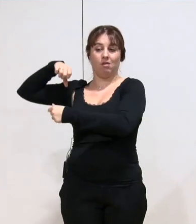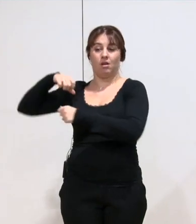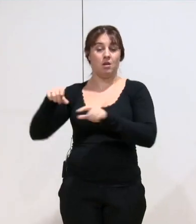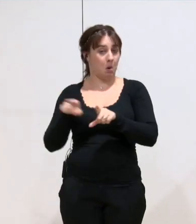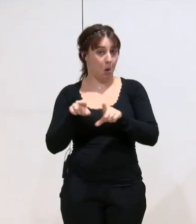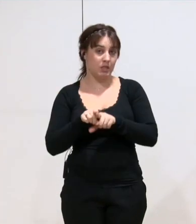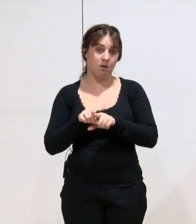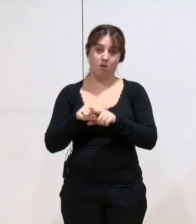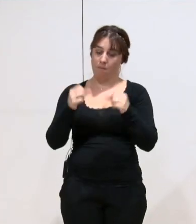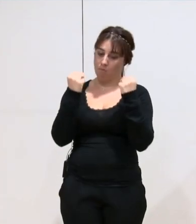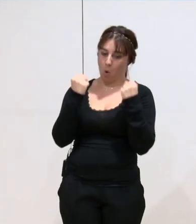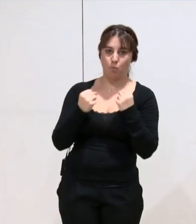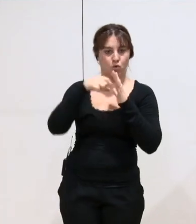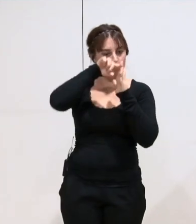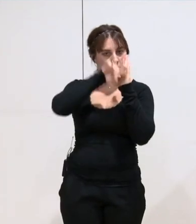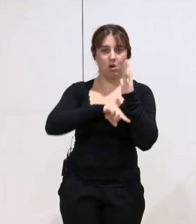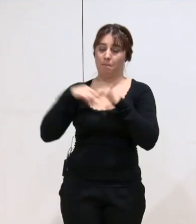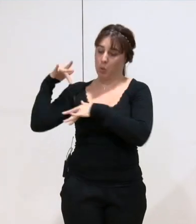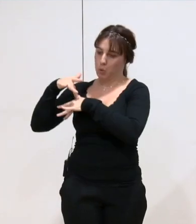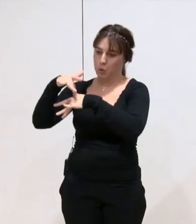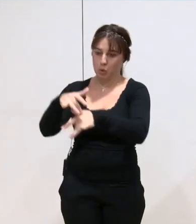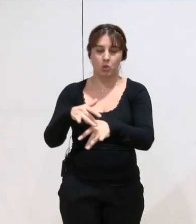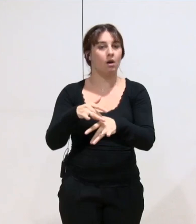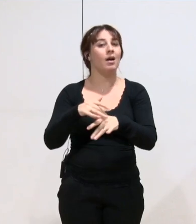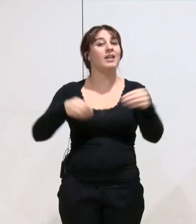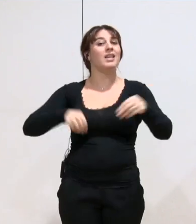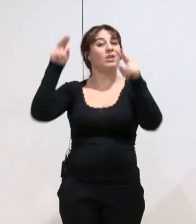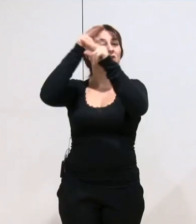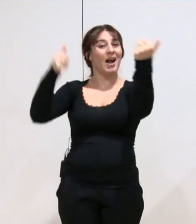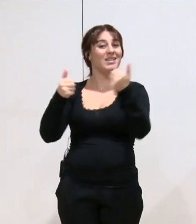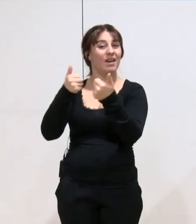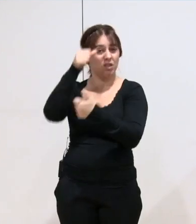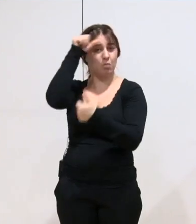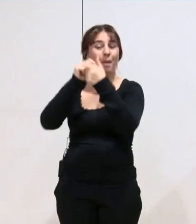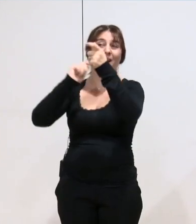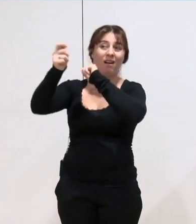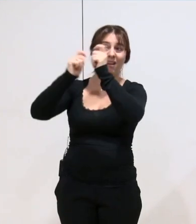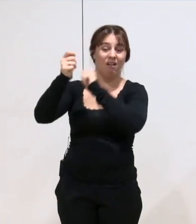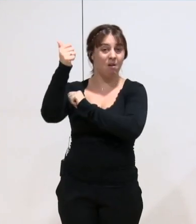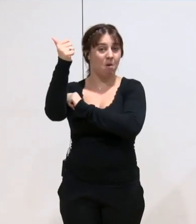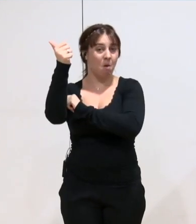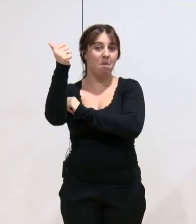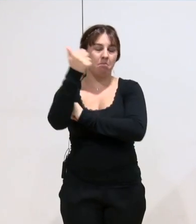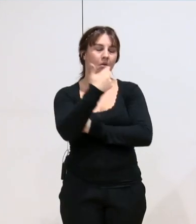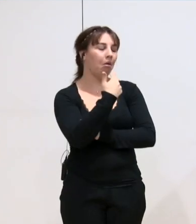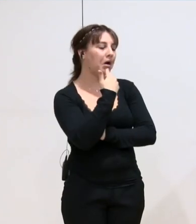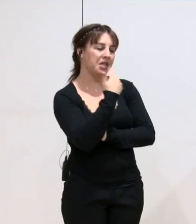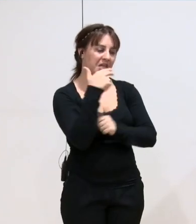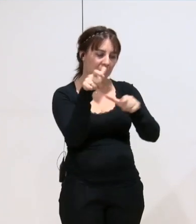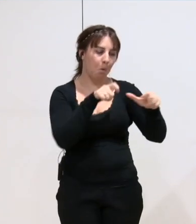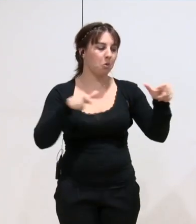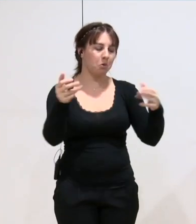J'ai d'ailleurs le souvenir d'un échange avec la Direction générale des services qui, elle-même, avait évoqué la qualité de ces